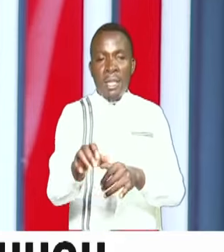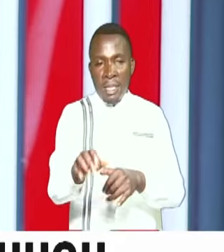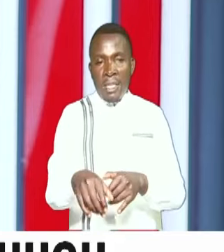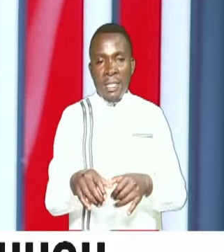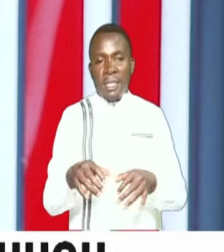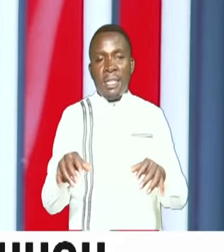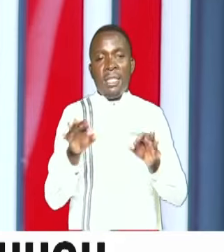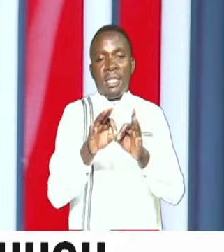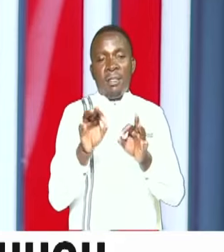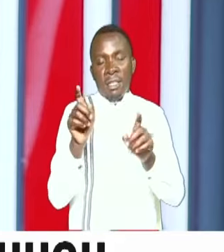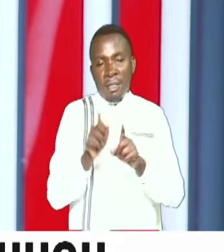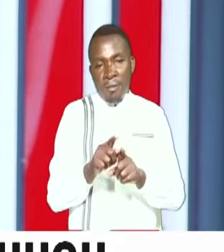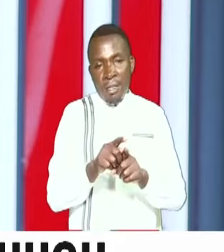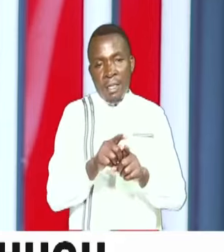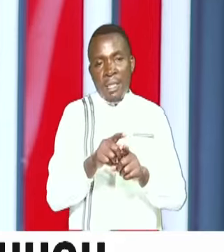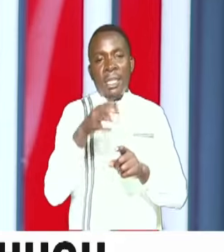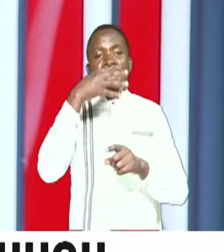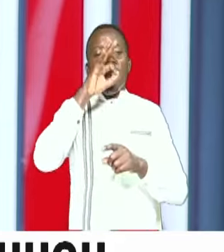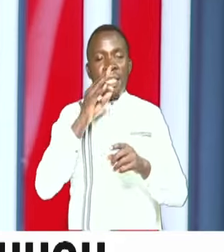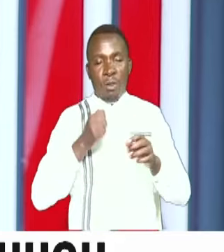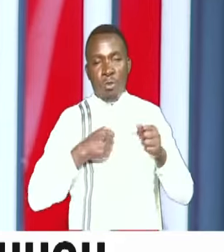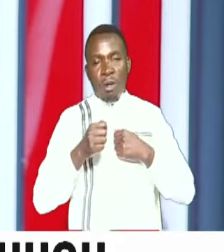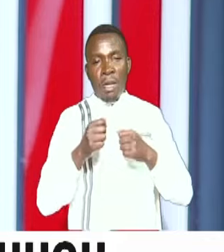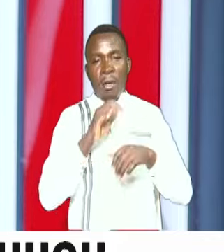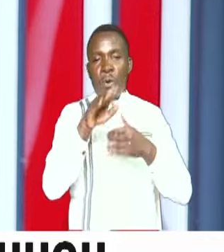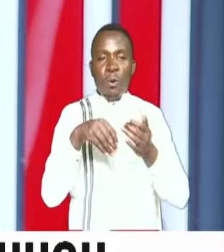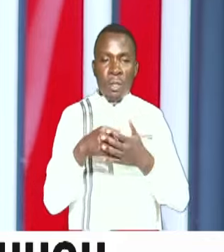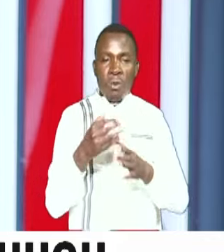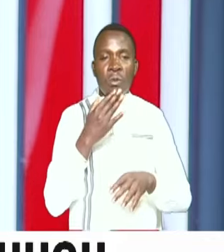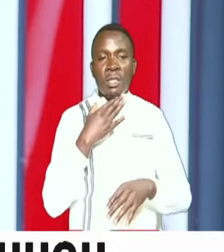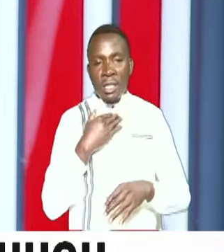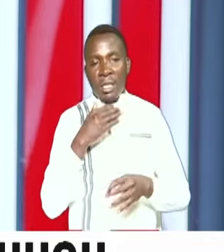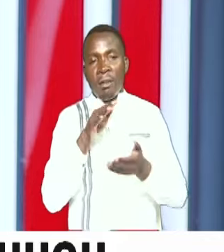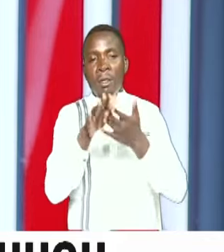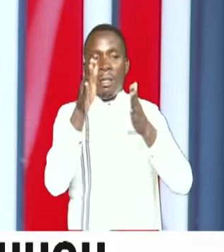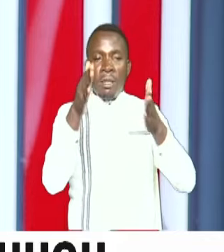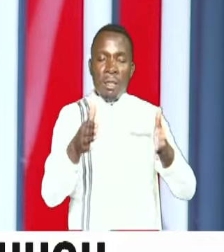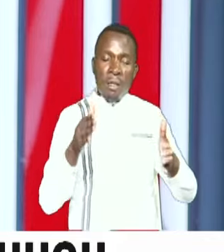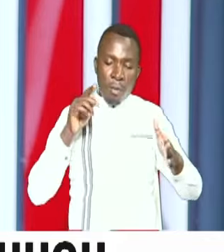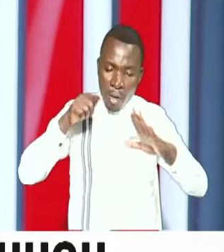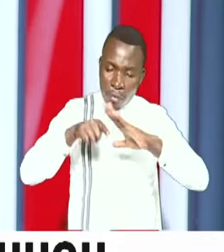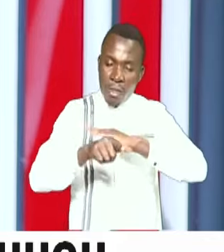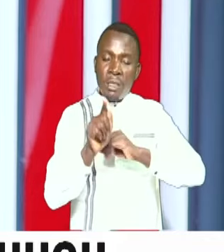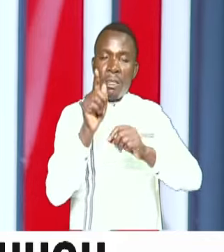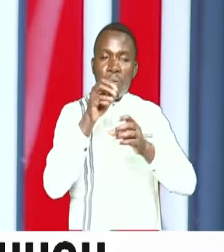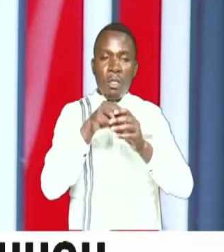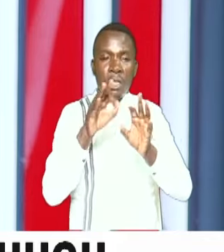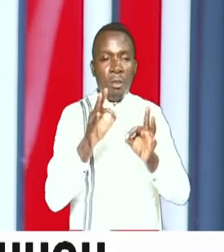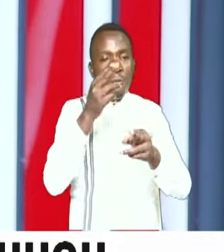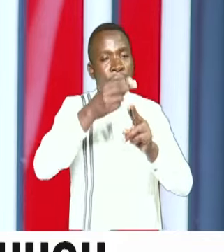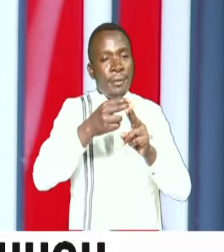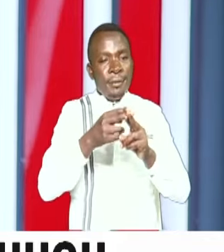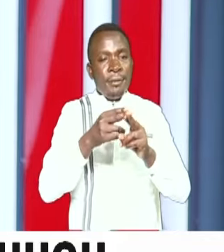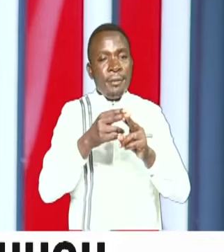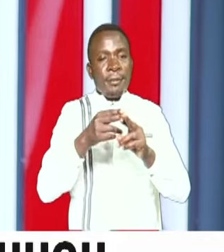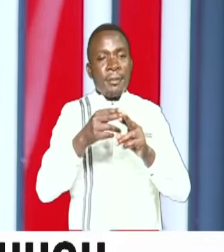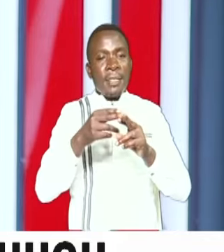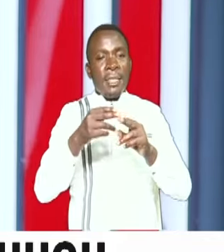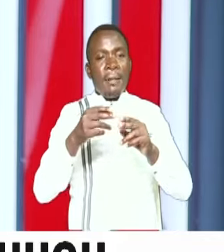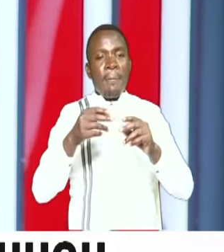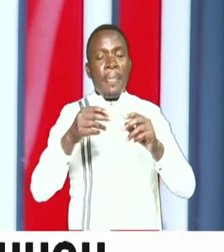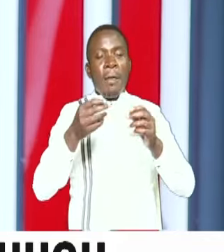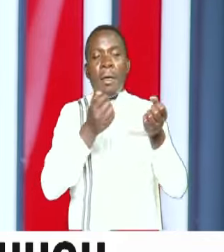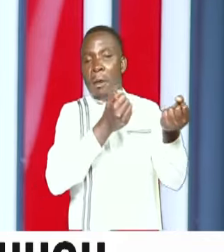na horticulture ndetse tunifuza kandi ko abashoramari bakwinjira mu cyo bita electric vehicles